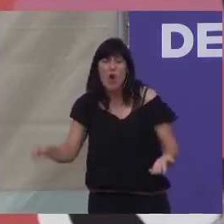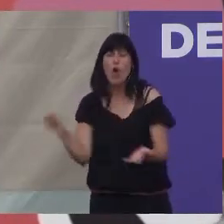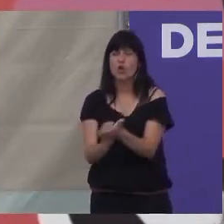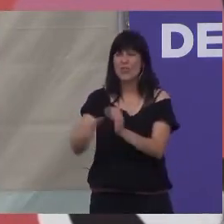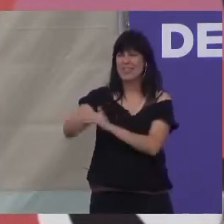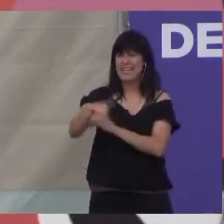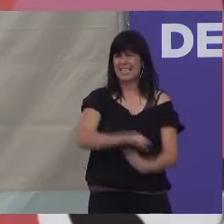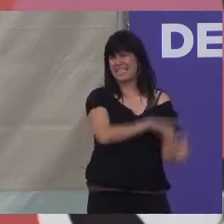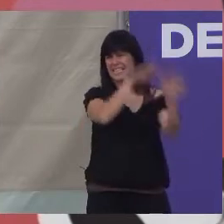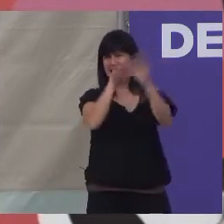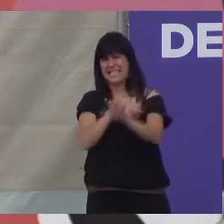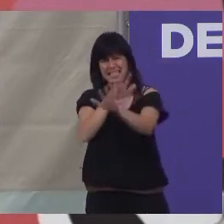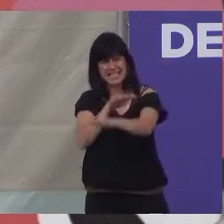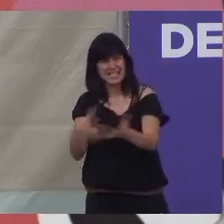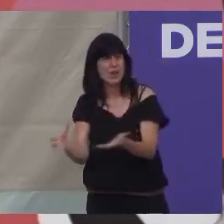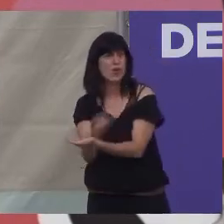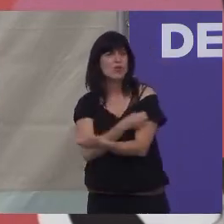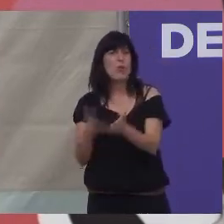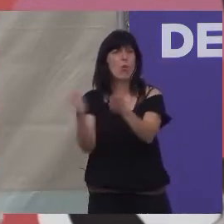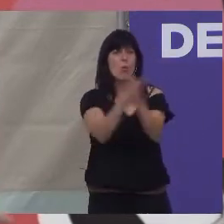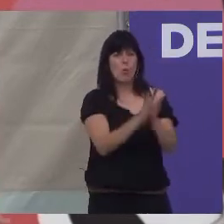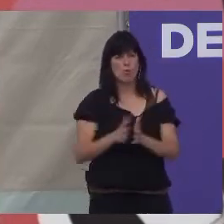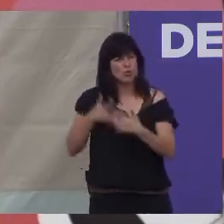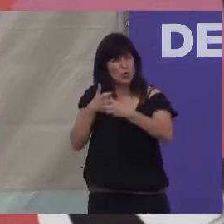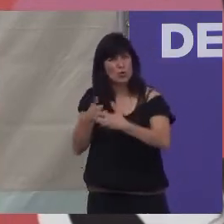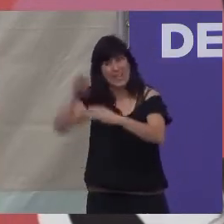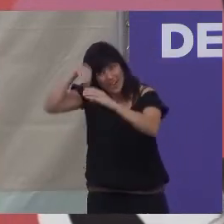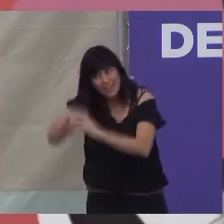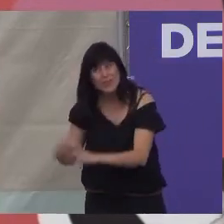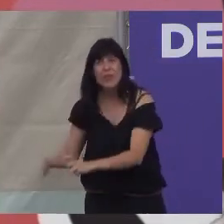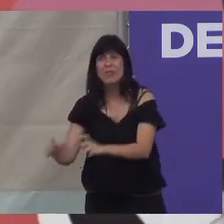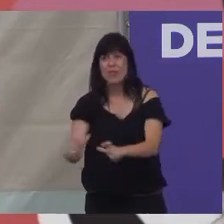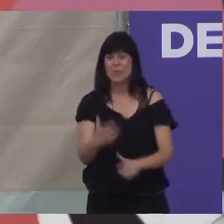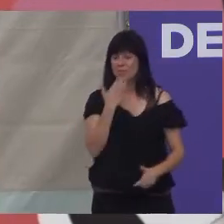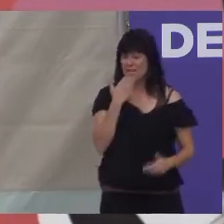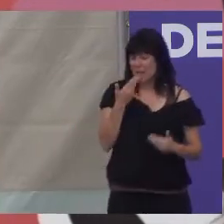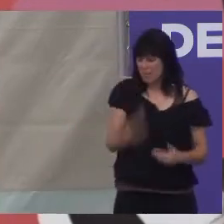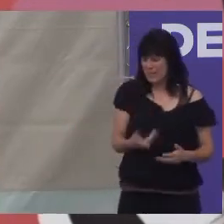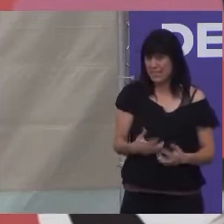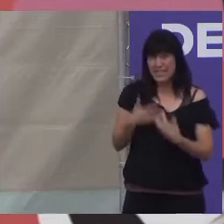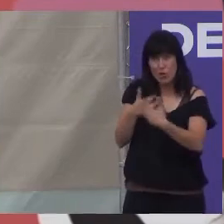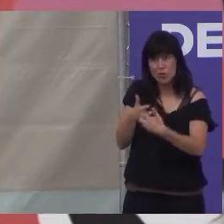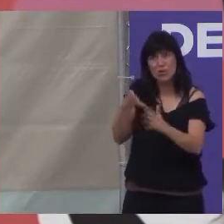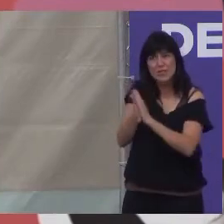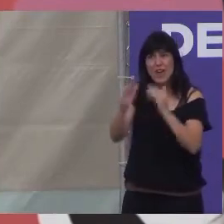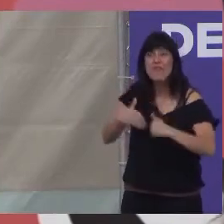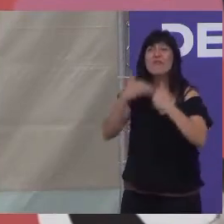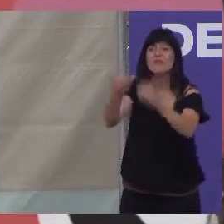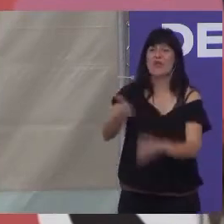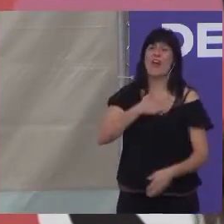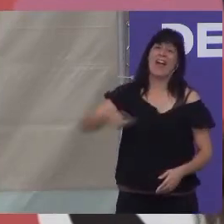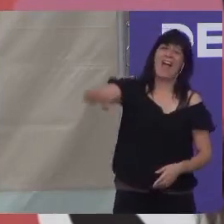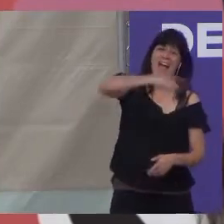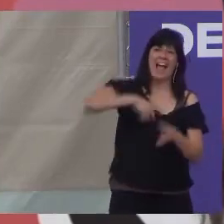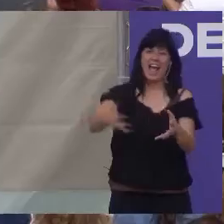i places totes juntes lluitant des dels cercles. Si el present és de lluita, el futur és nostre. Moltes